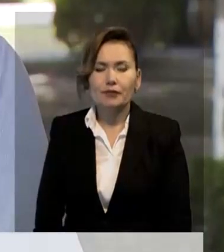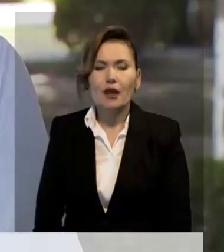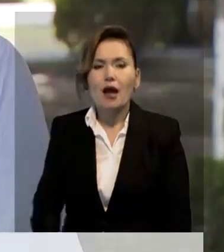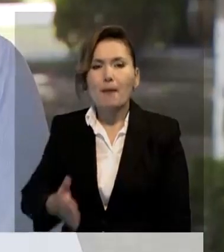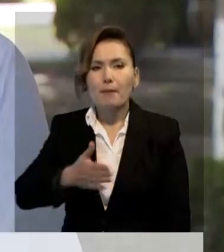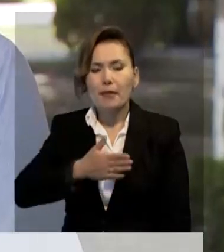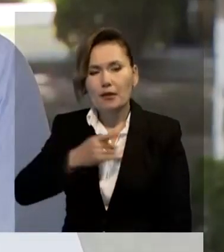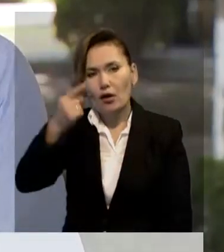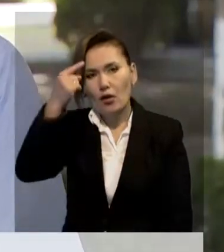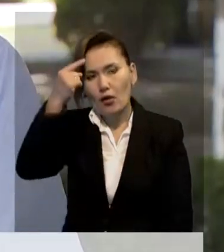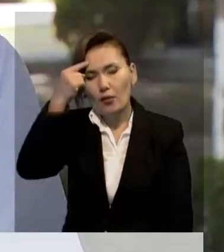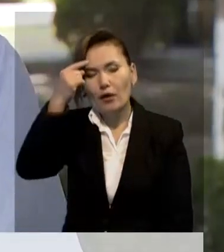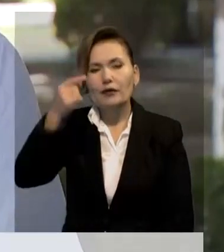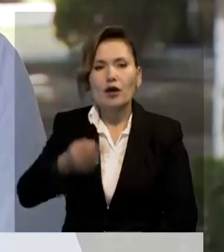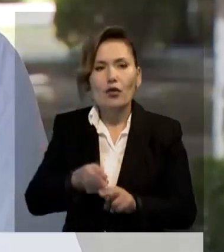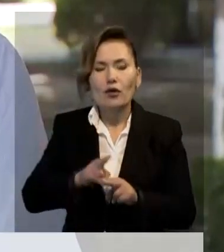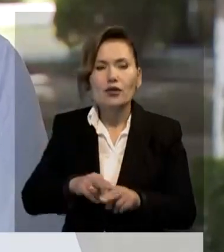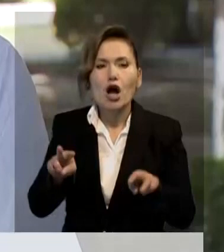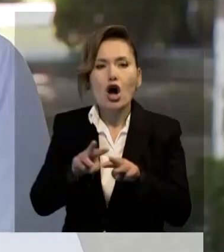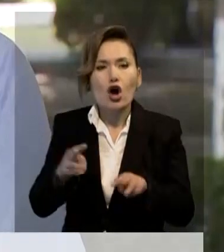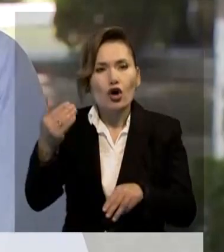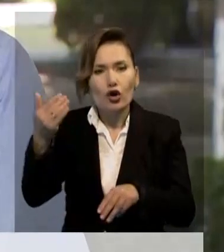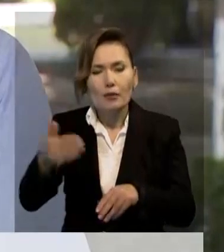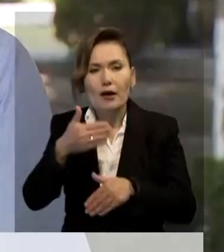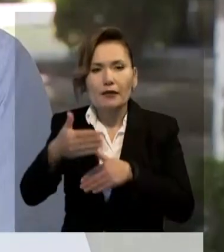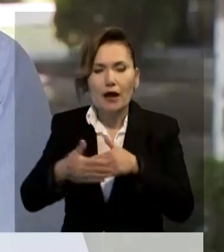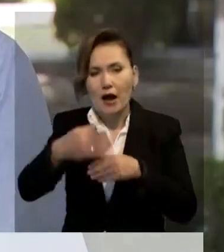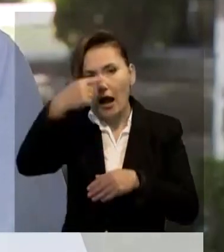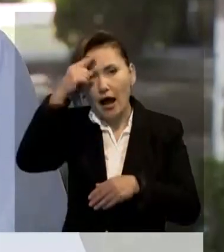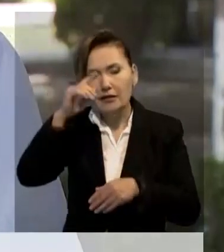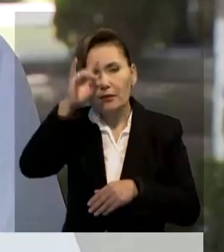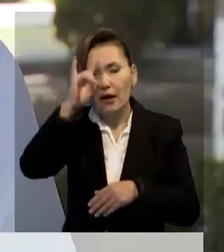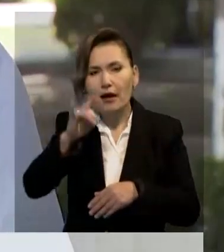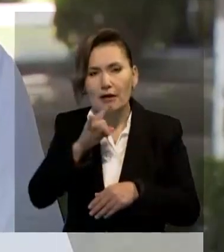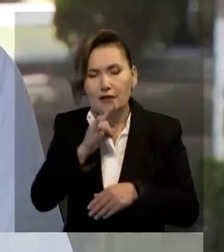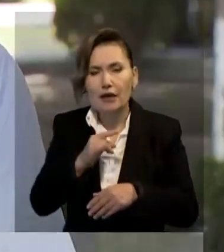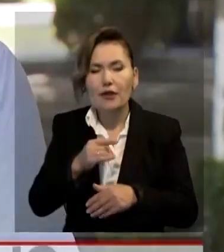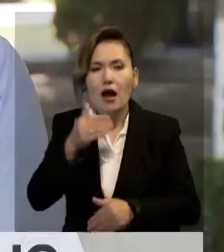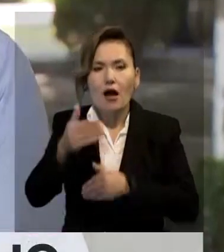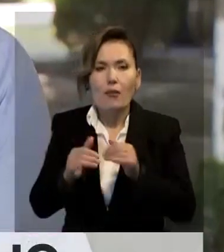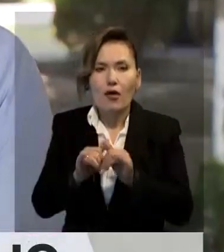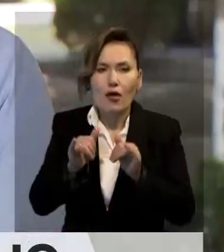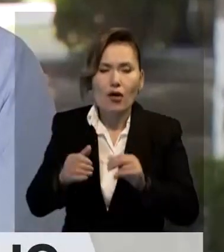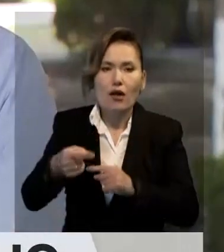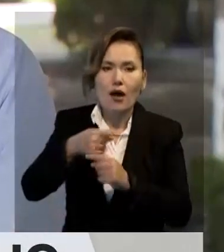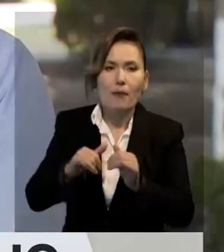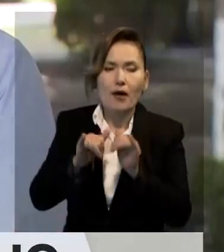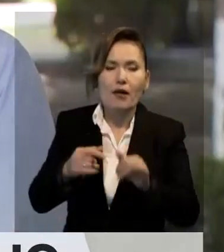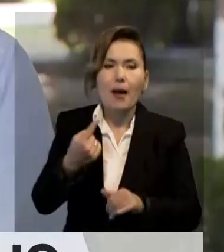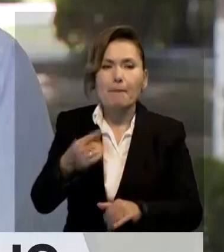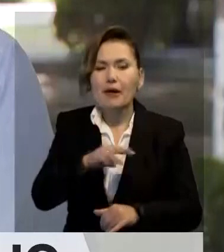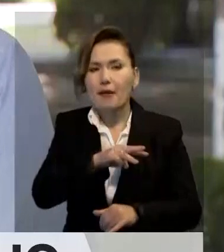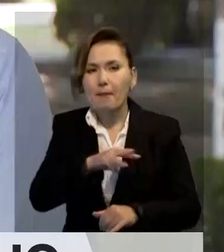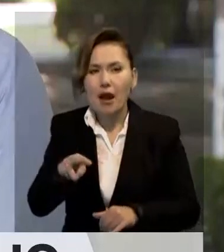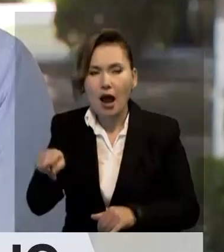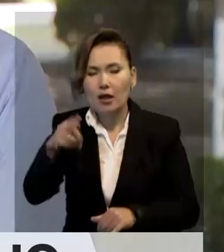Менің ойымша, біздің үкіметтеріміздің алдына елдер арасында бұл көрсеткішті орта мерзімді перспективада кем дегенде 1 миллиард доллардан